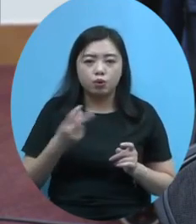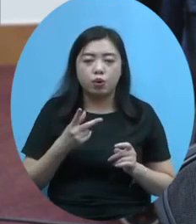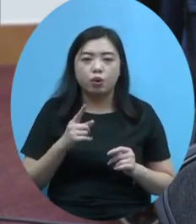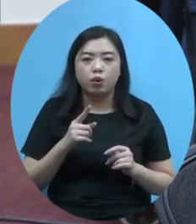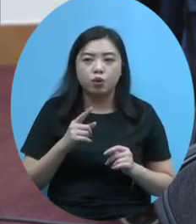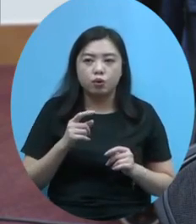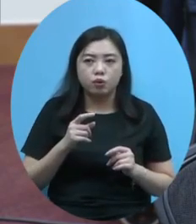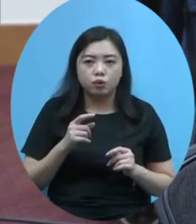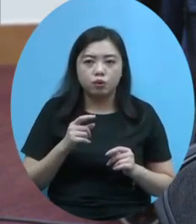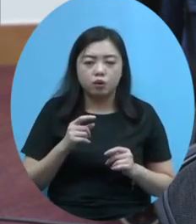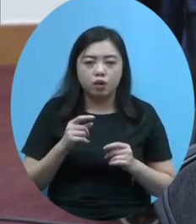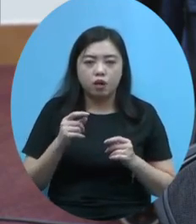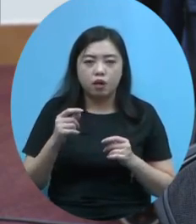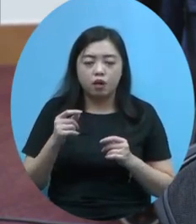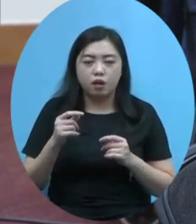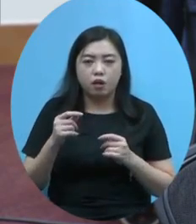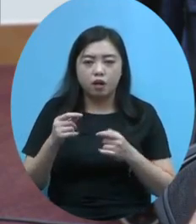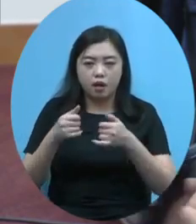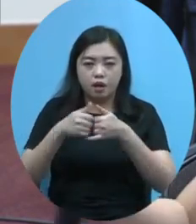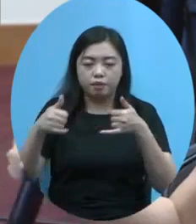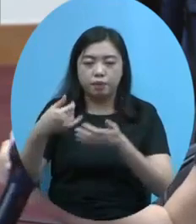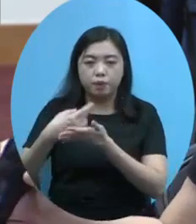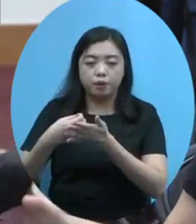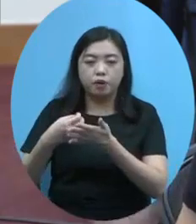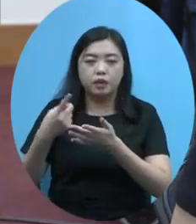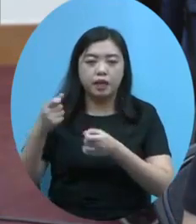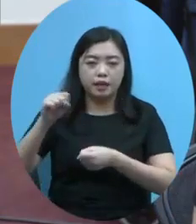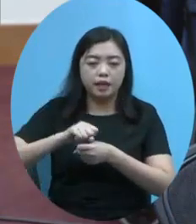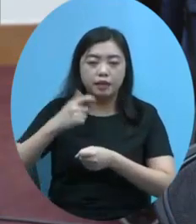次收緊翻社交距離措施有冇一啲指標咧？唔該。